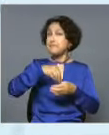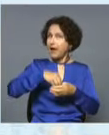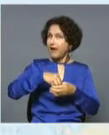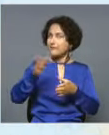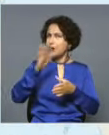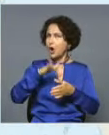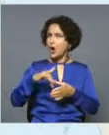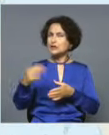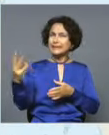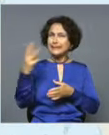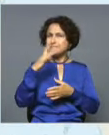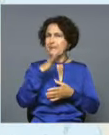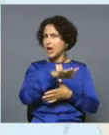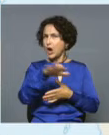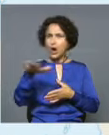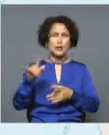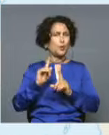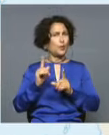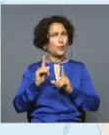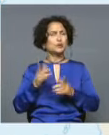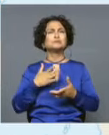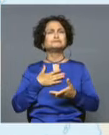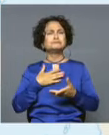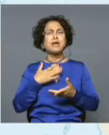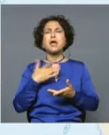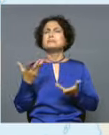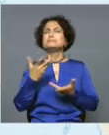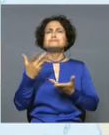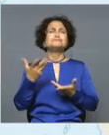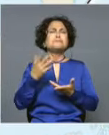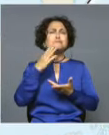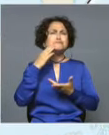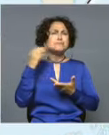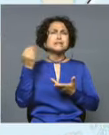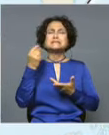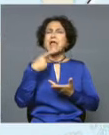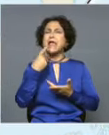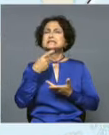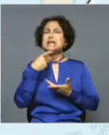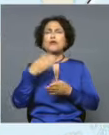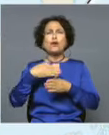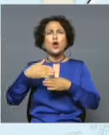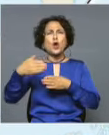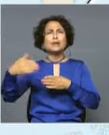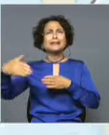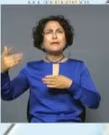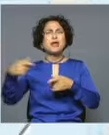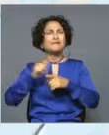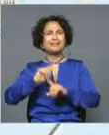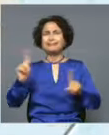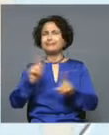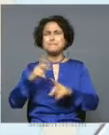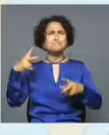3, които се намират в българския езиков континуум. Това ще рече в